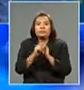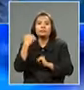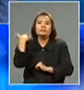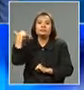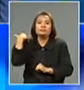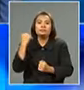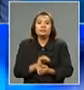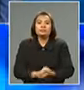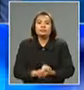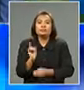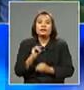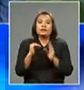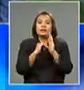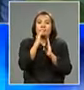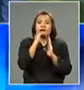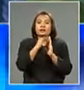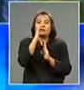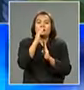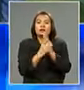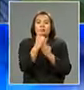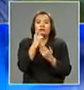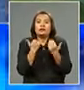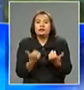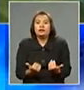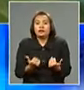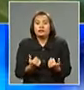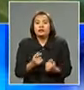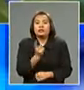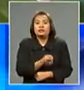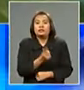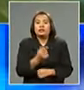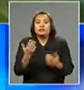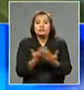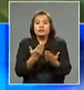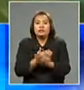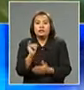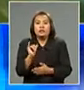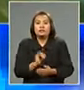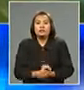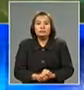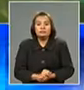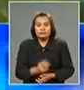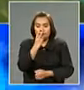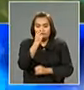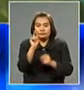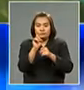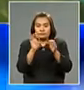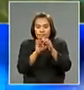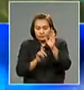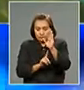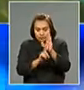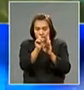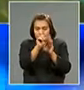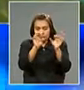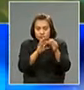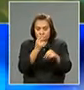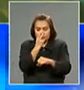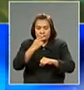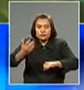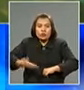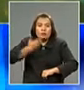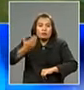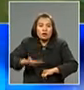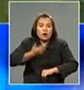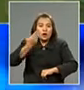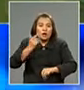ในบริเวณภาคเหนือที่อุณหภูมิในสัปดาห์นี้จะยังไม่เปลี่ยนแปลงมากนักทำให้เมื่อพิจารณาจากอุณหภูมิสูงสุดประจำสัปดาห์เพื่อหาสัญญาณหน้าร้อนก็พบ